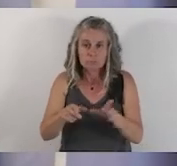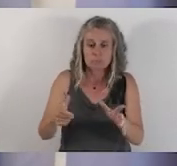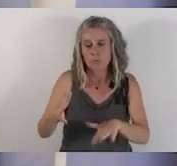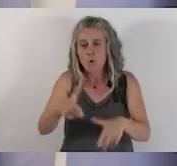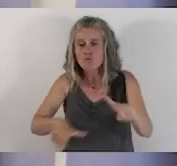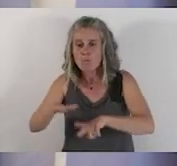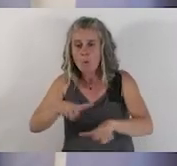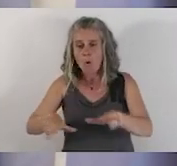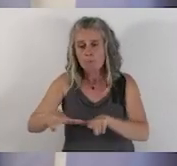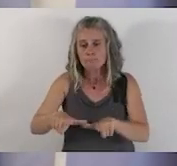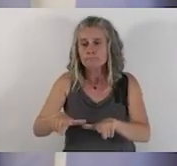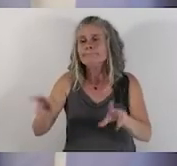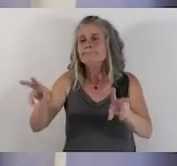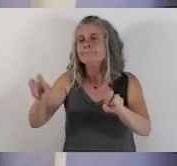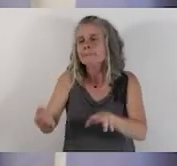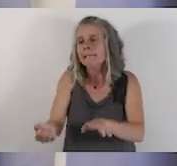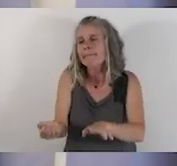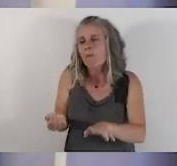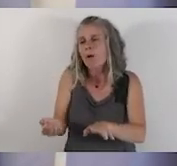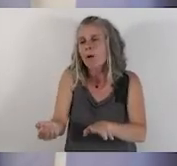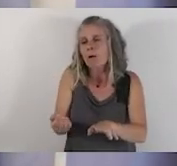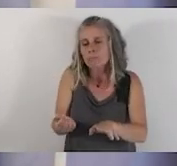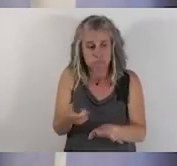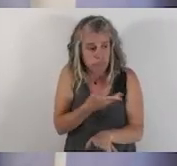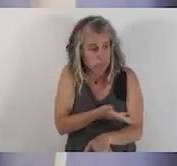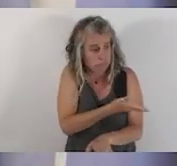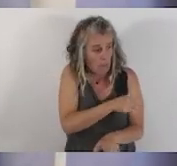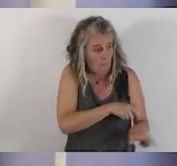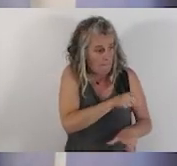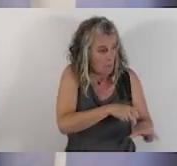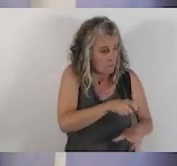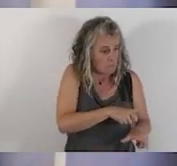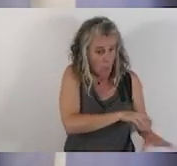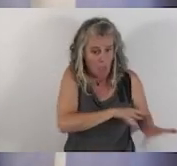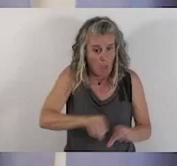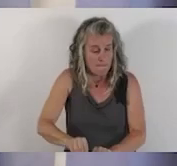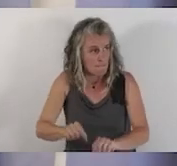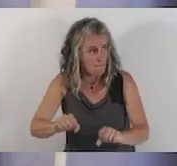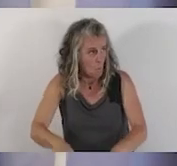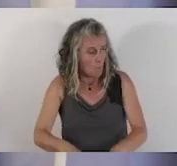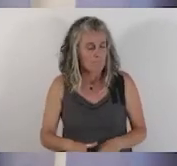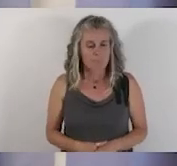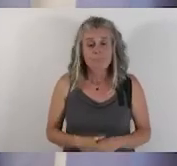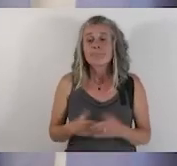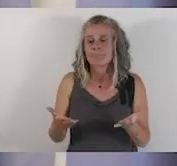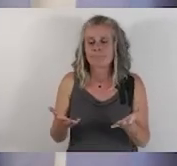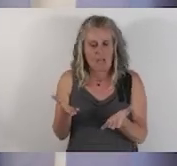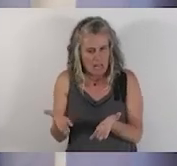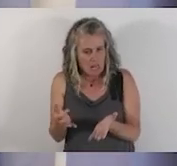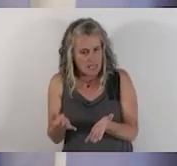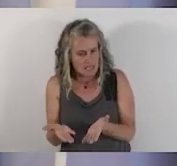de la réhabilitation. Dans le cadre de ces opérations tiroirs, le 4 novembre 2022,